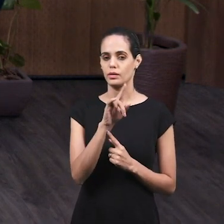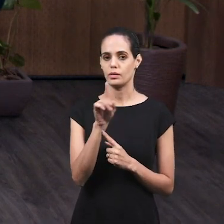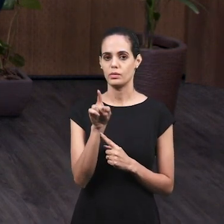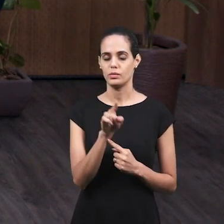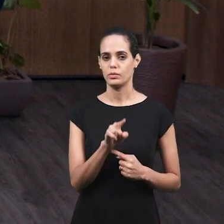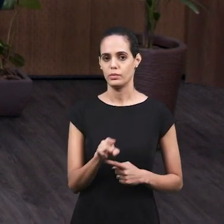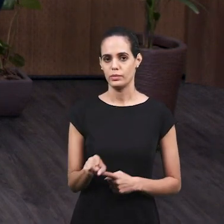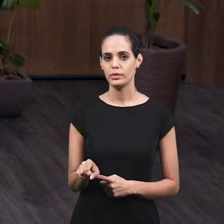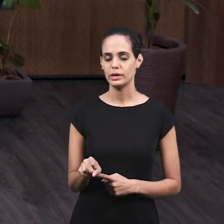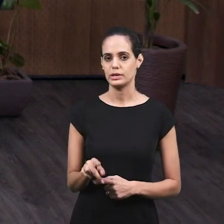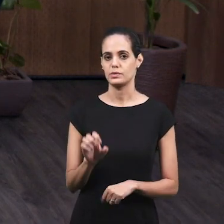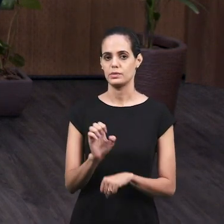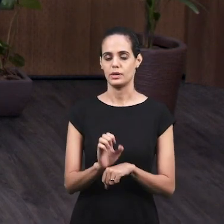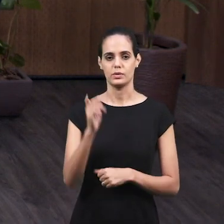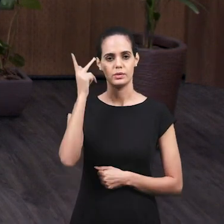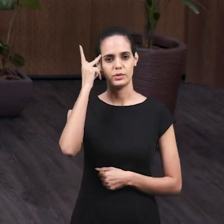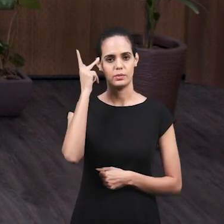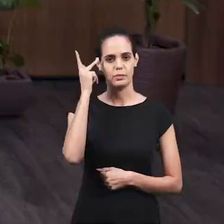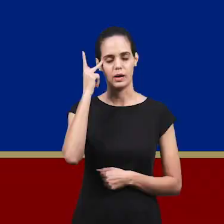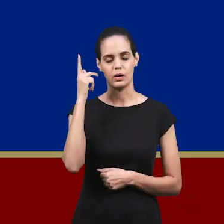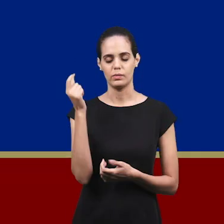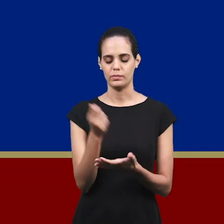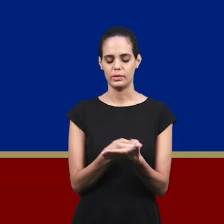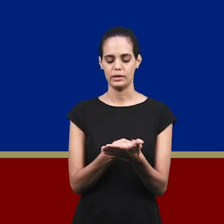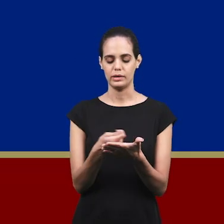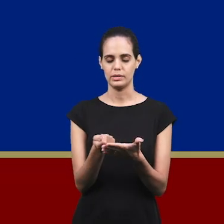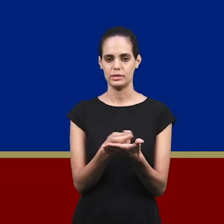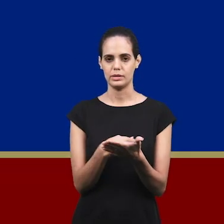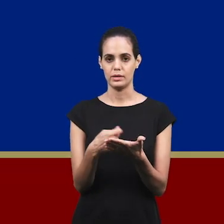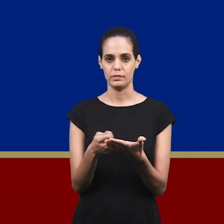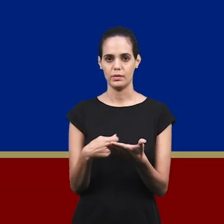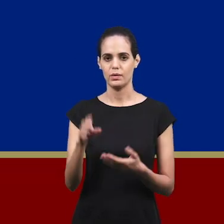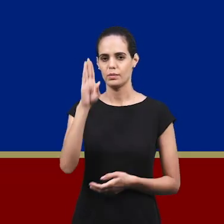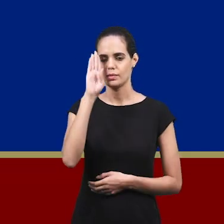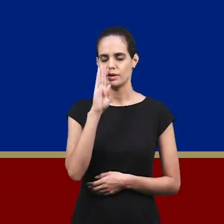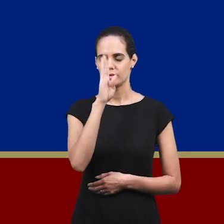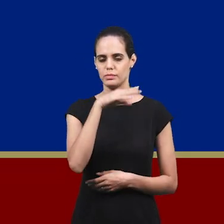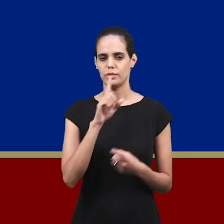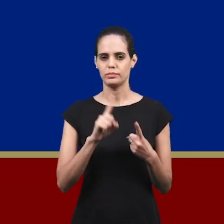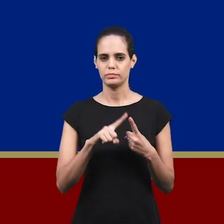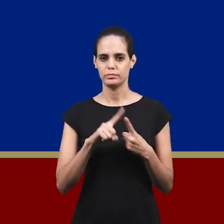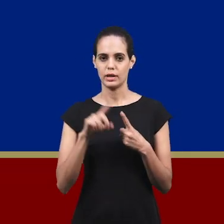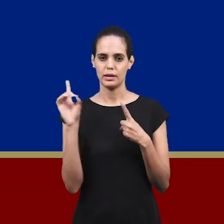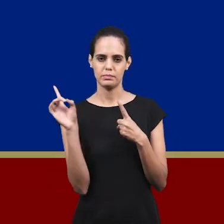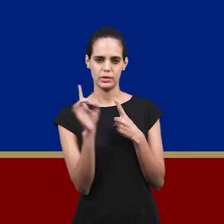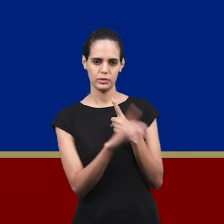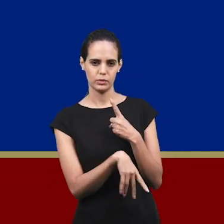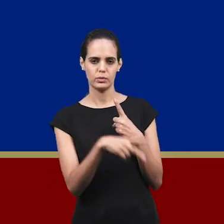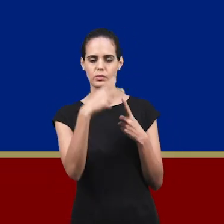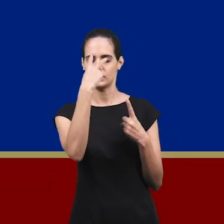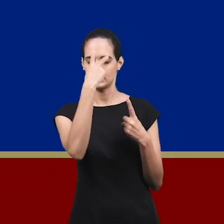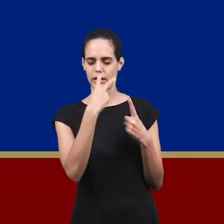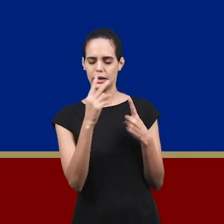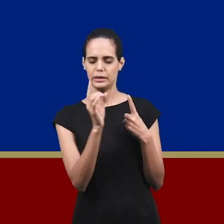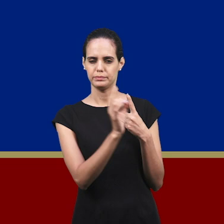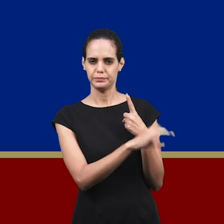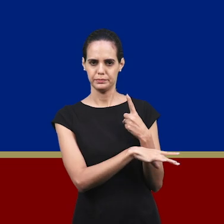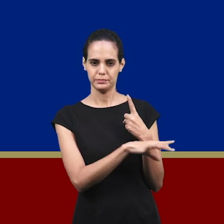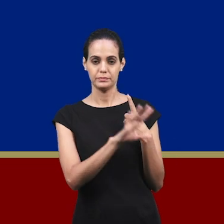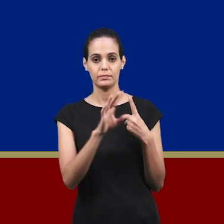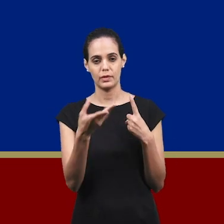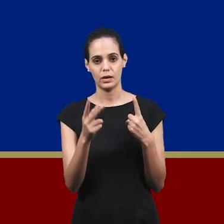envoyé par le pasteur Luiz Antônio Fidalgo de Suzano, São Paulo. Il nous a écrit, Bartimée, il a